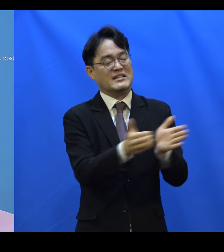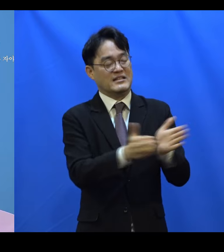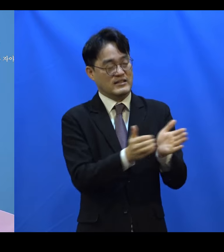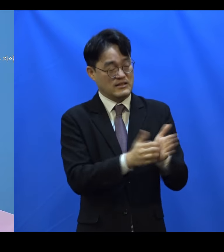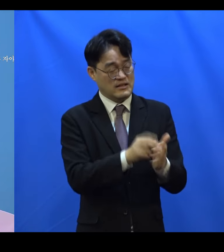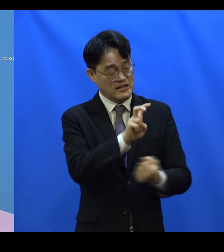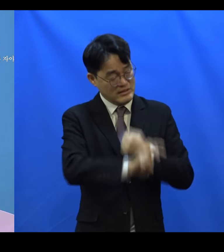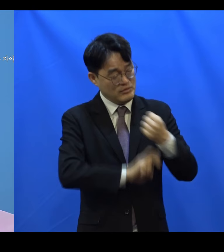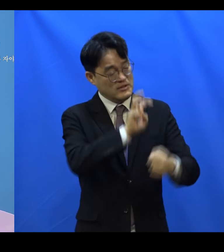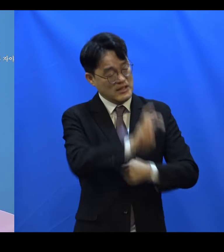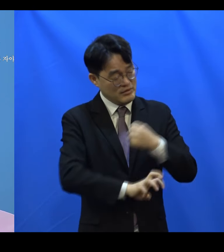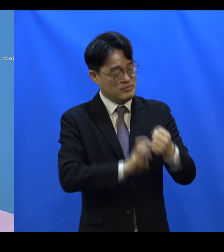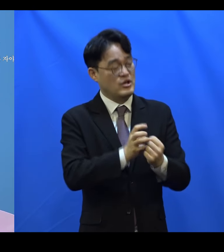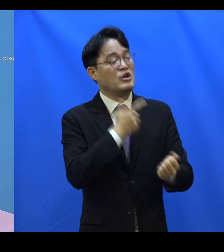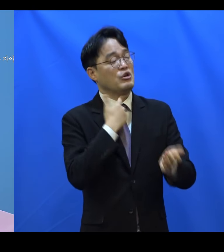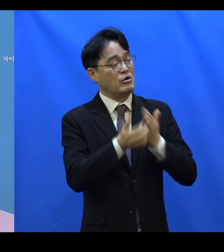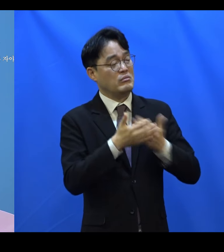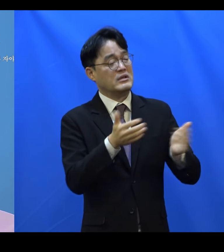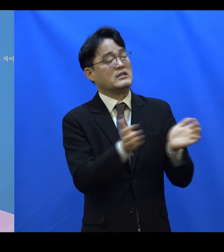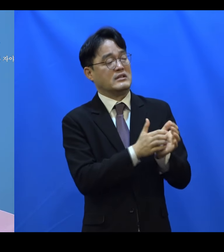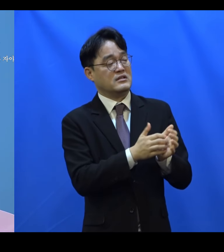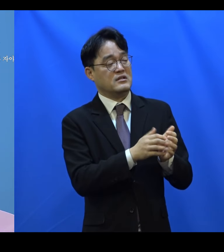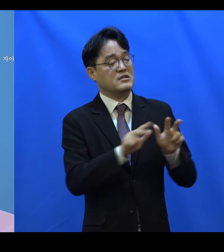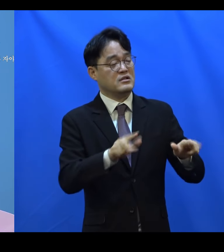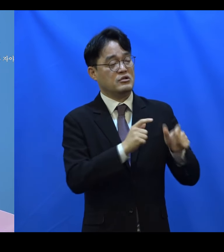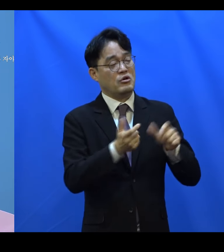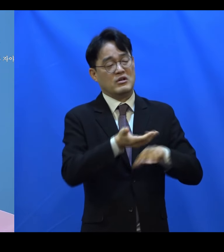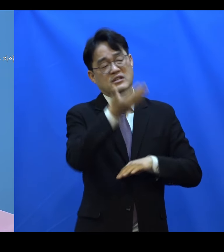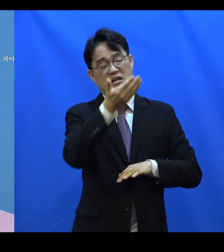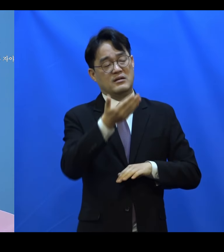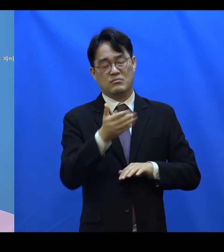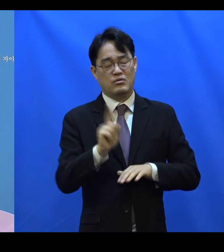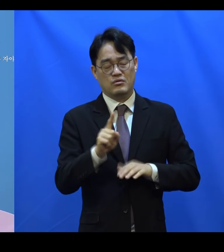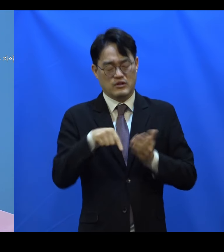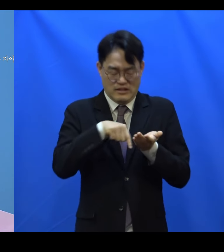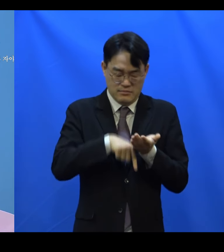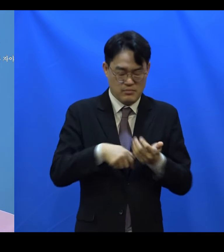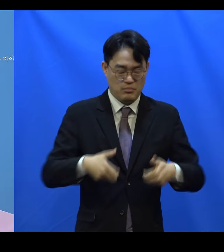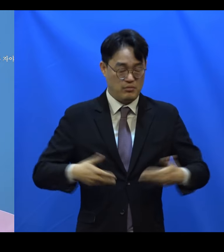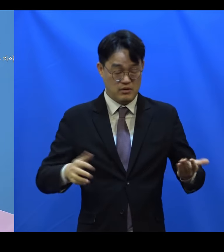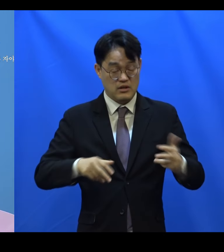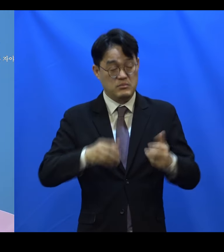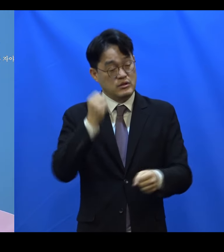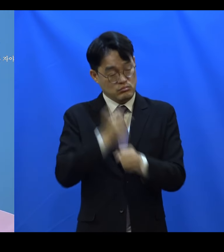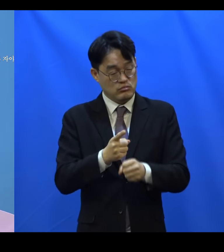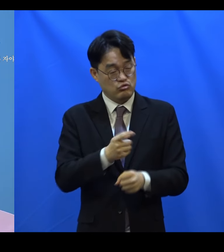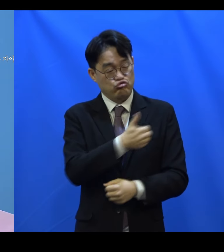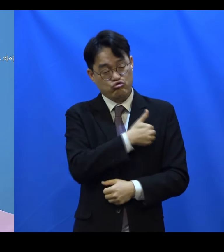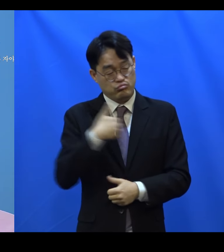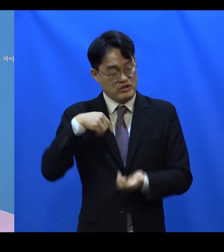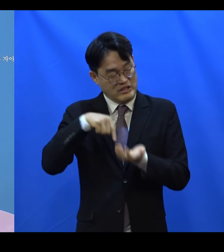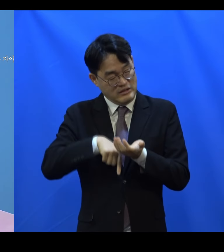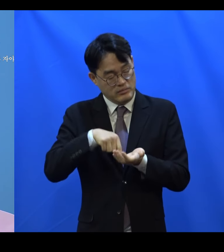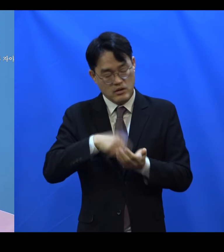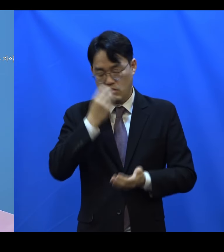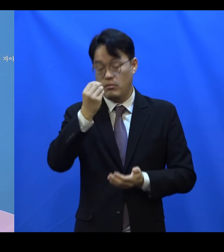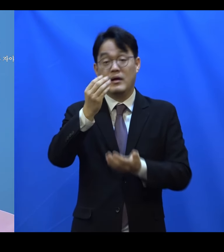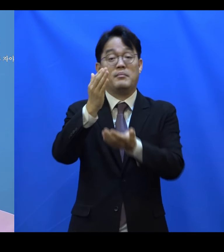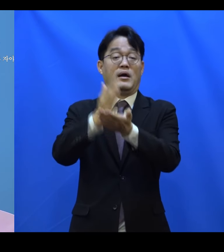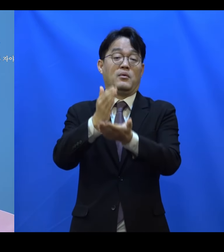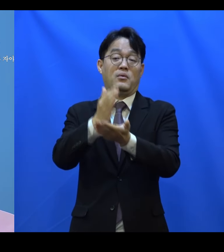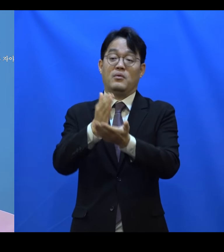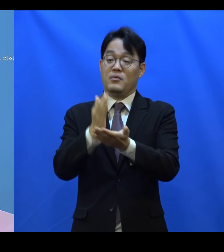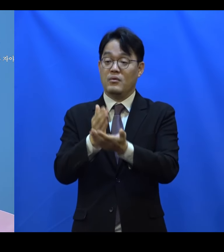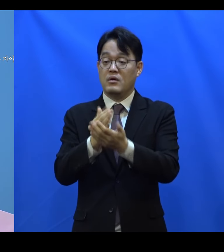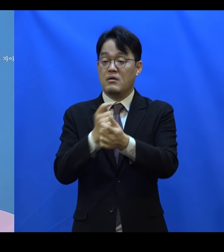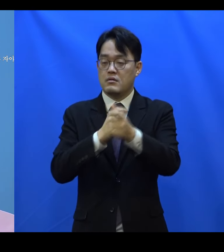거기지 이거는 아직 이제 뭘 모르는 분들이 하는 얘기예요. 어마어마한 세계 안으로 들어갈 수 있는데 우리가